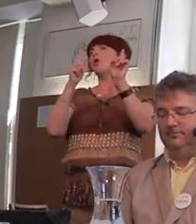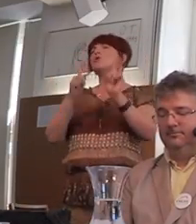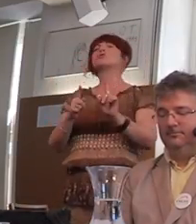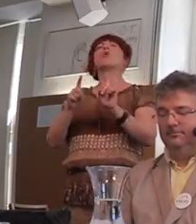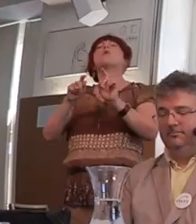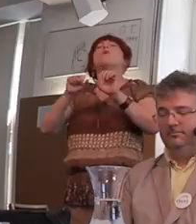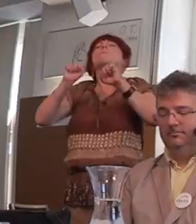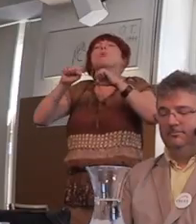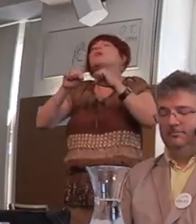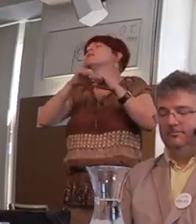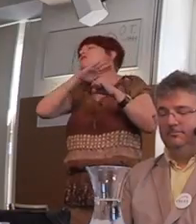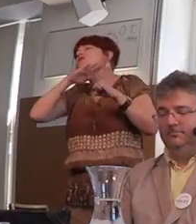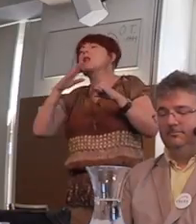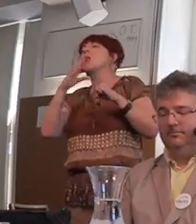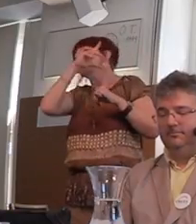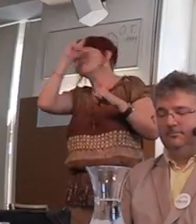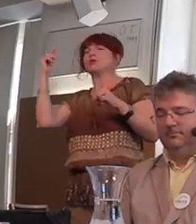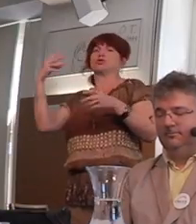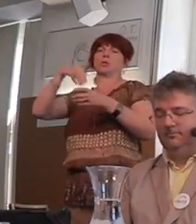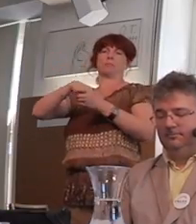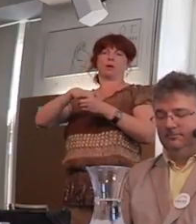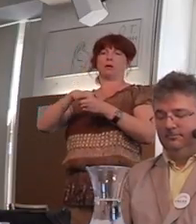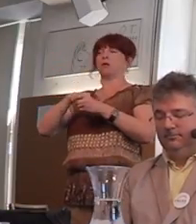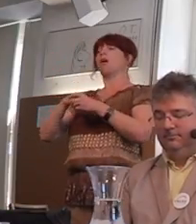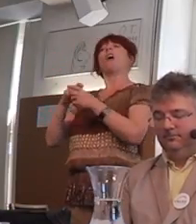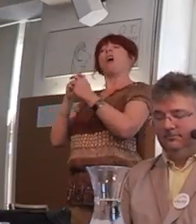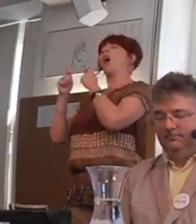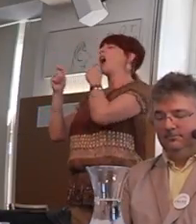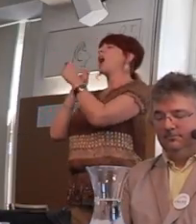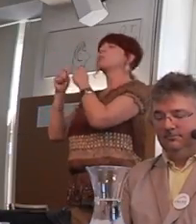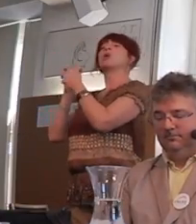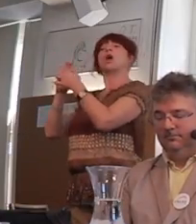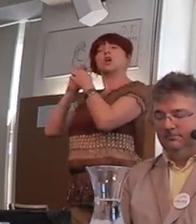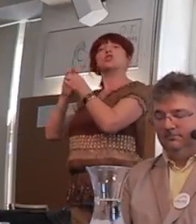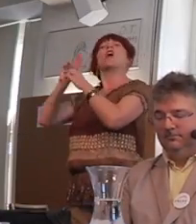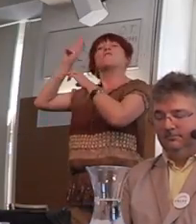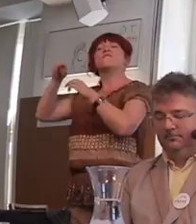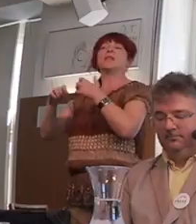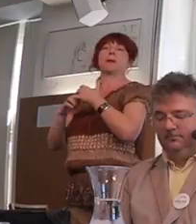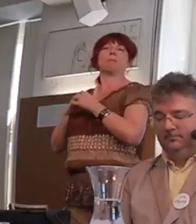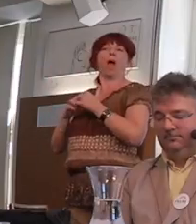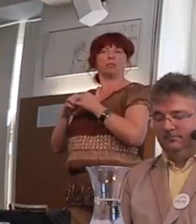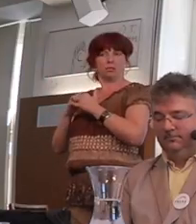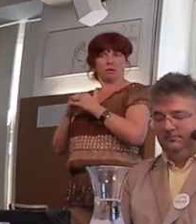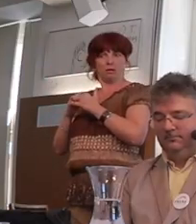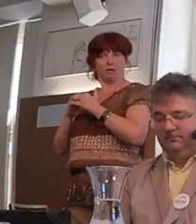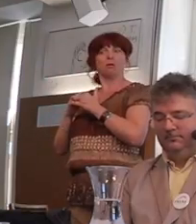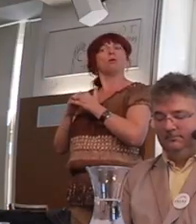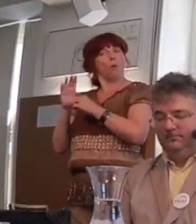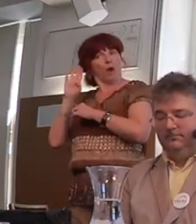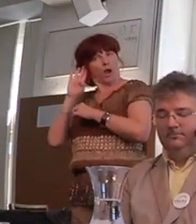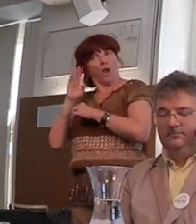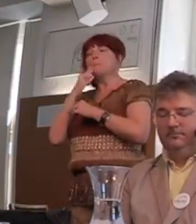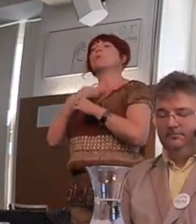Menschen, einschließt. Wenn ich eine Reportage über den Wiener Prater höre oder lese, dann möchte ich auch gern wissen,